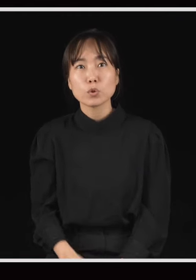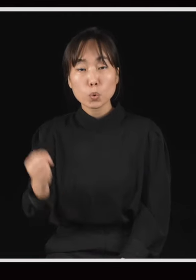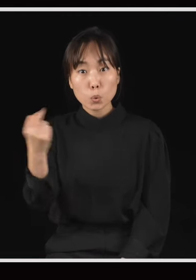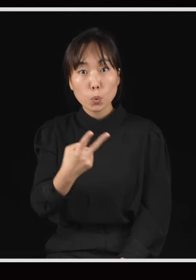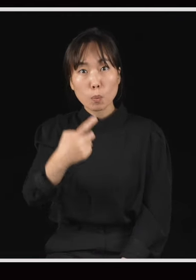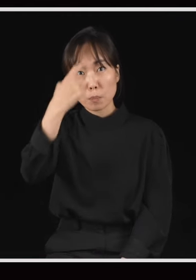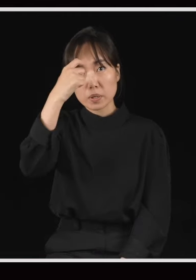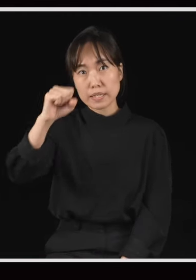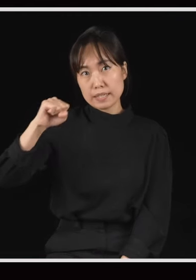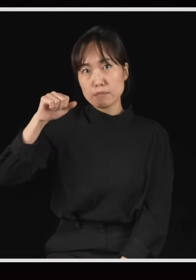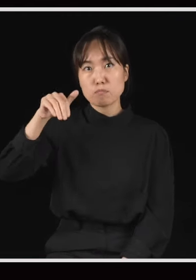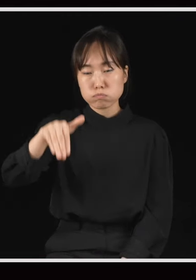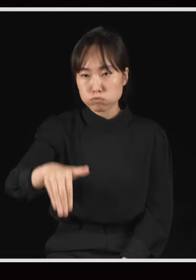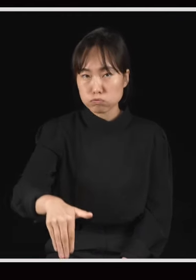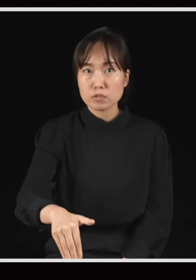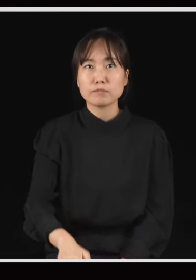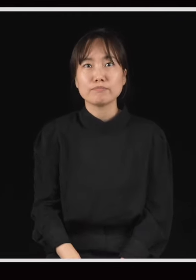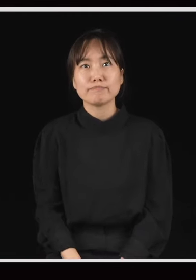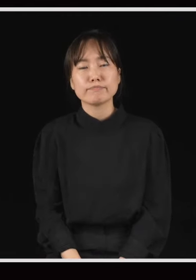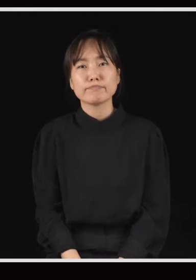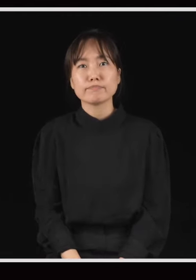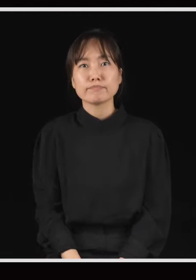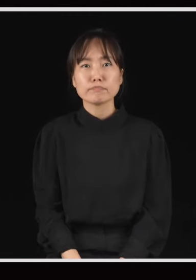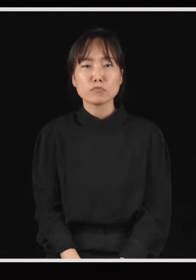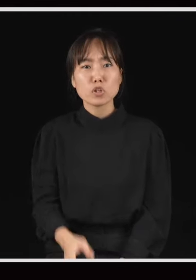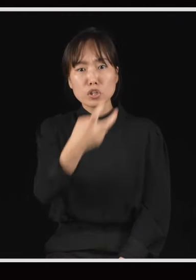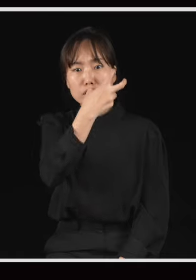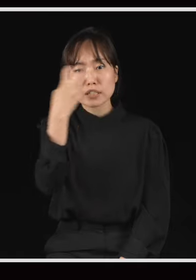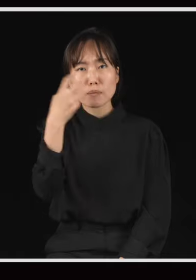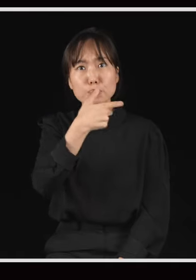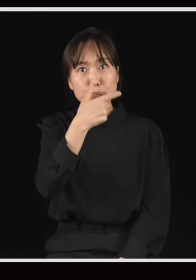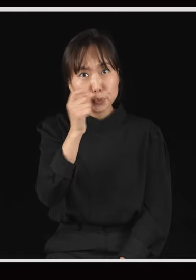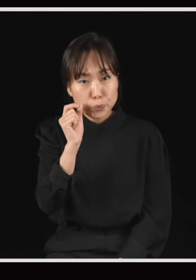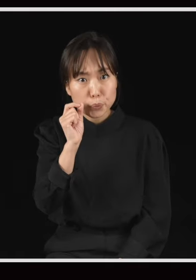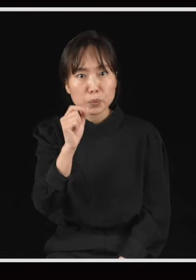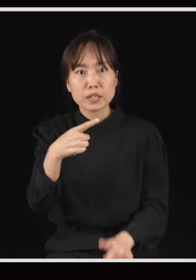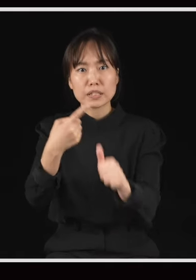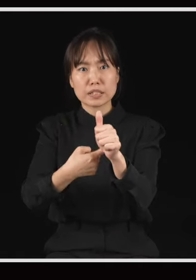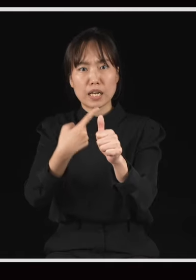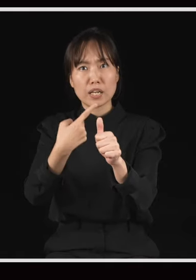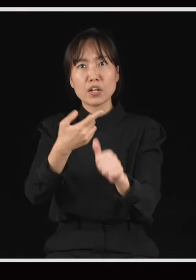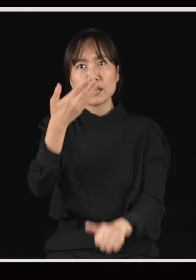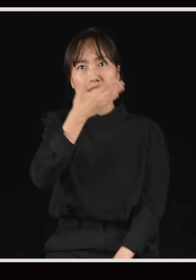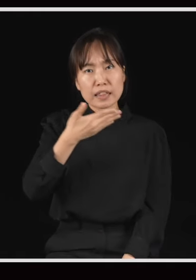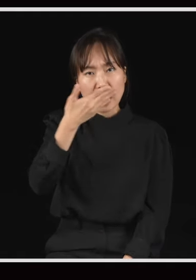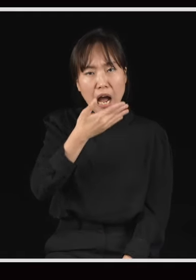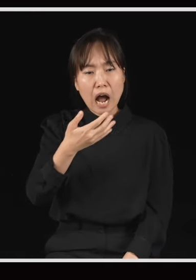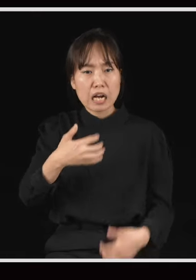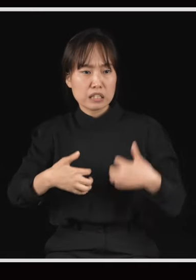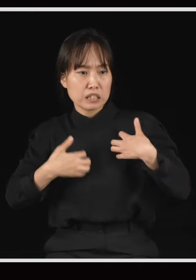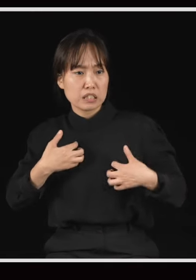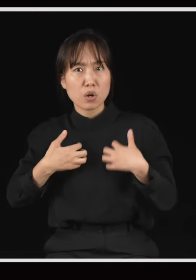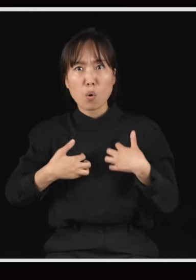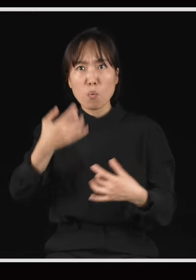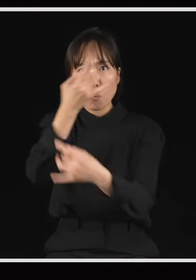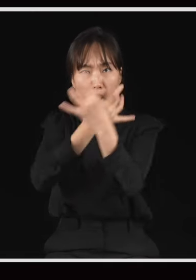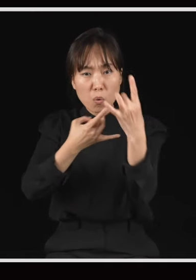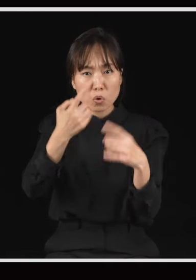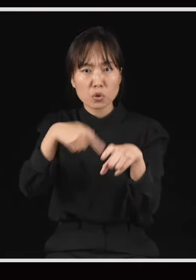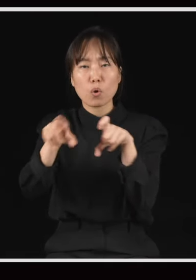그다음에 인지 기능이 실제로 떨어진다고 말씀드렸고요. 그리고 잠을 줄이게 되면 당분이나 여러 가지 쾌락원들을